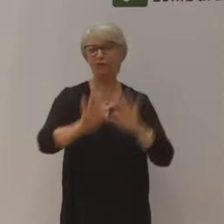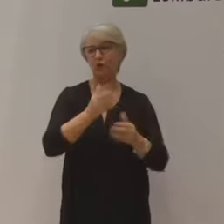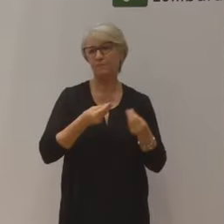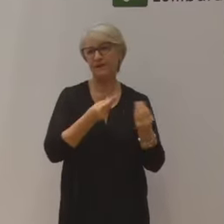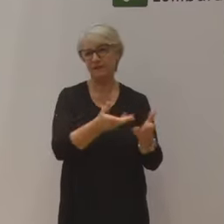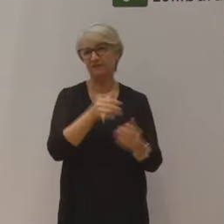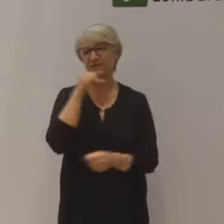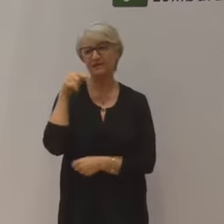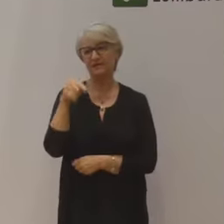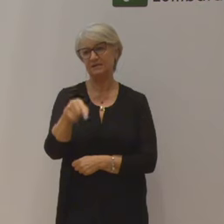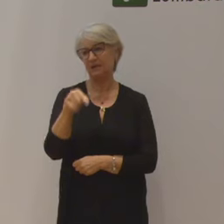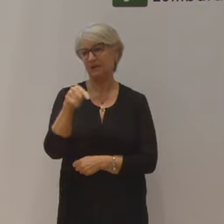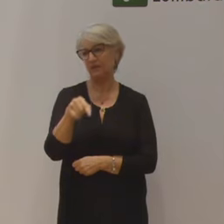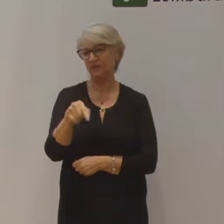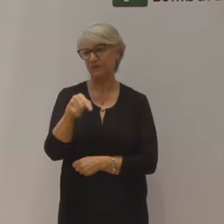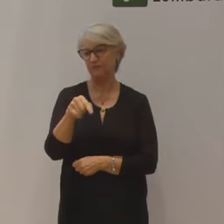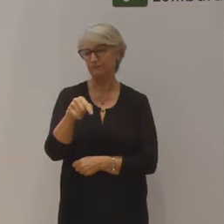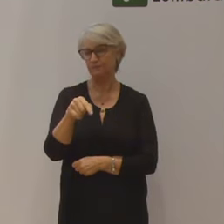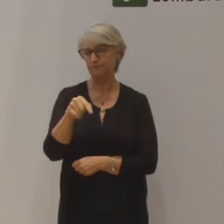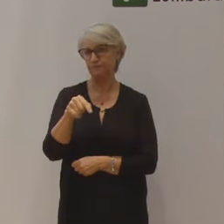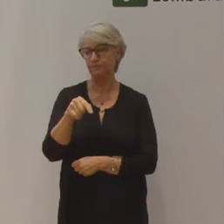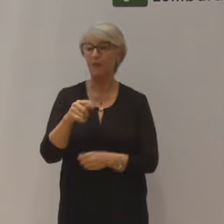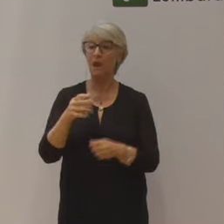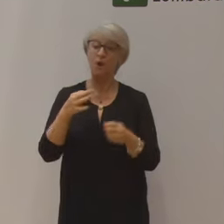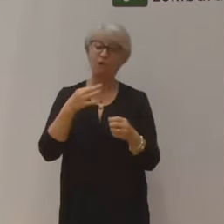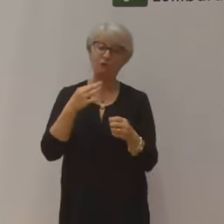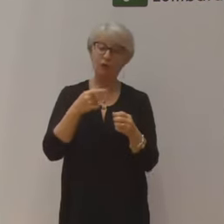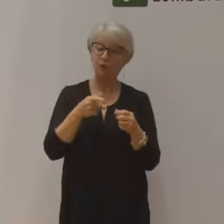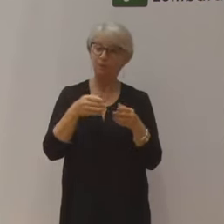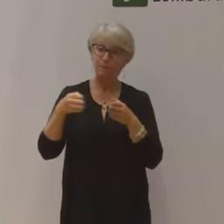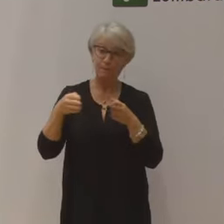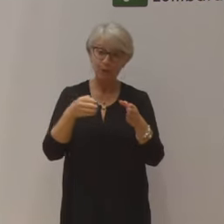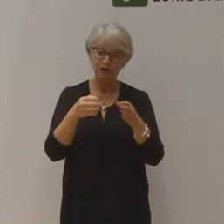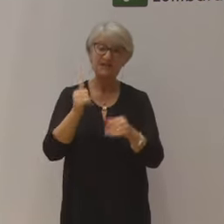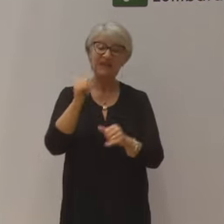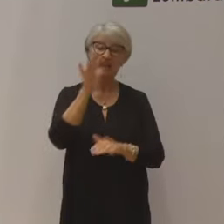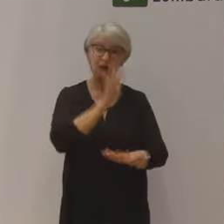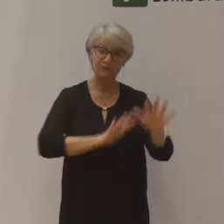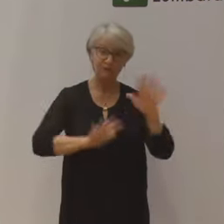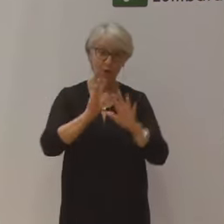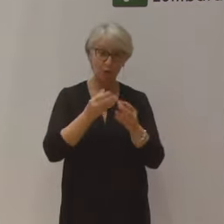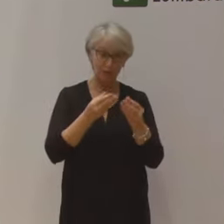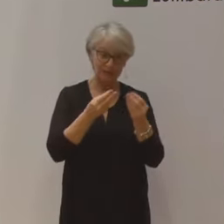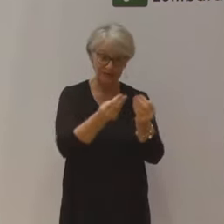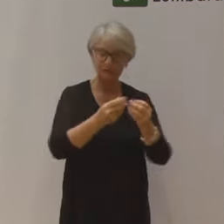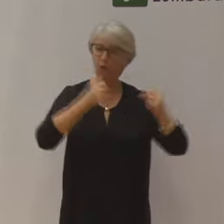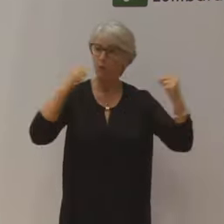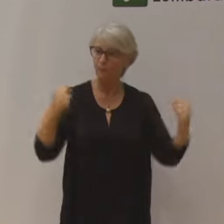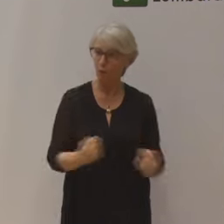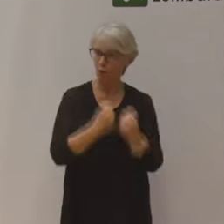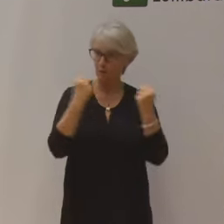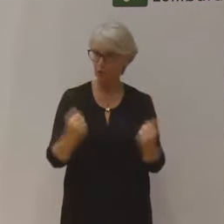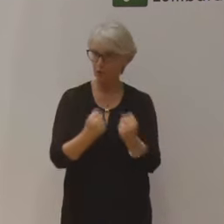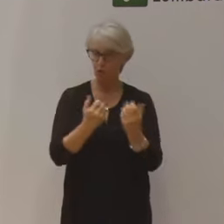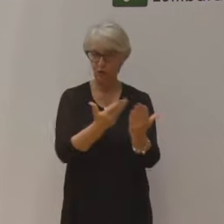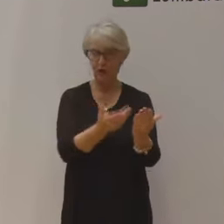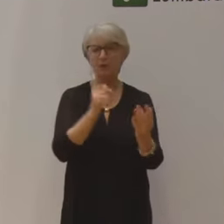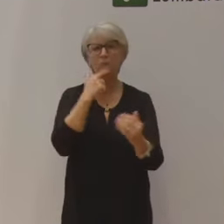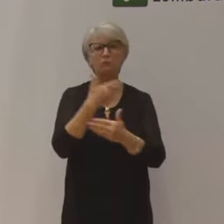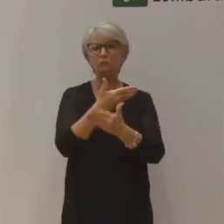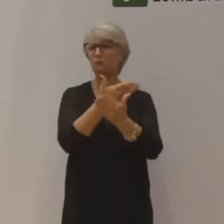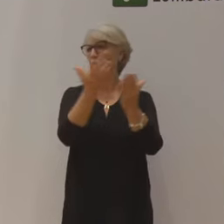da questo ne è scaturito da un lato un percorso informativo e, come dire, promozionale che è rivolto a un